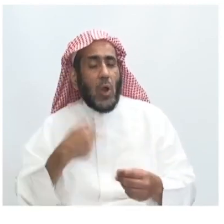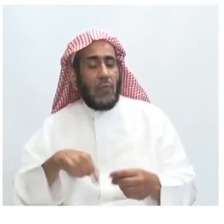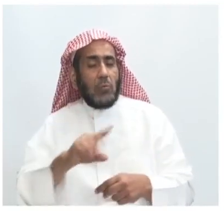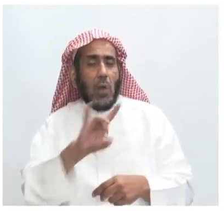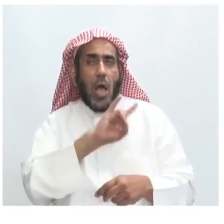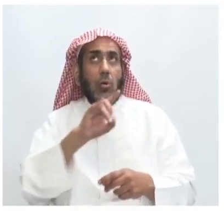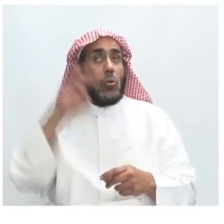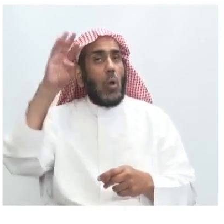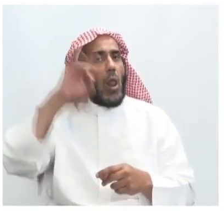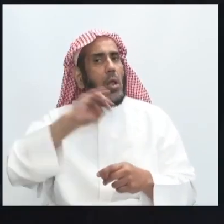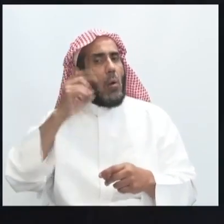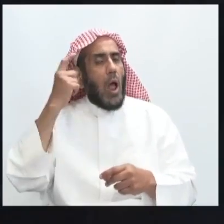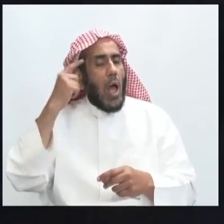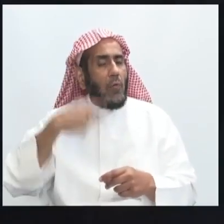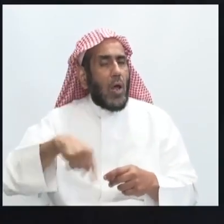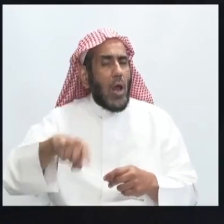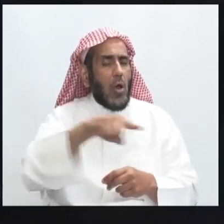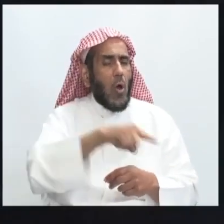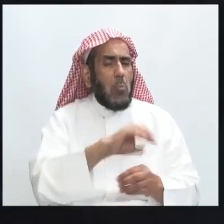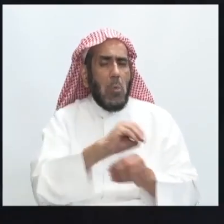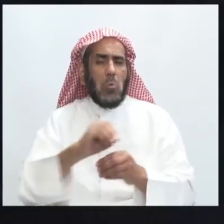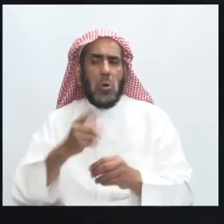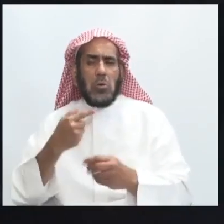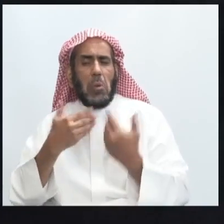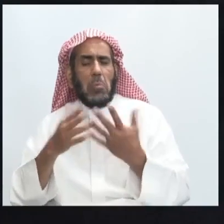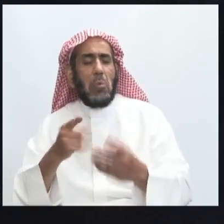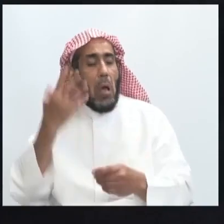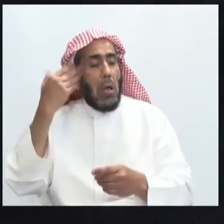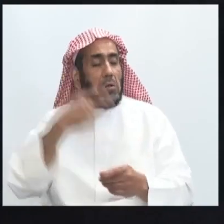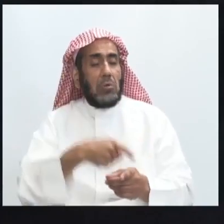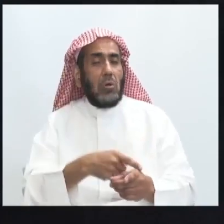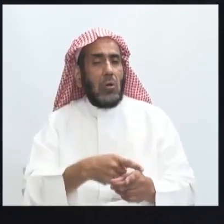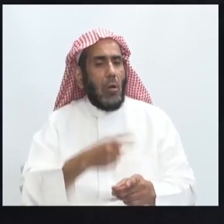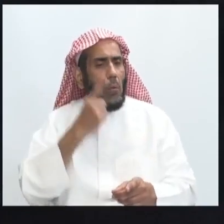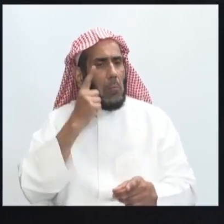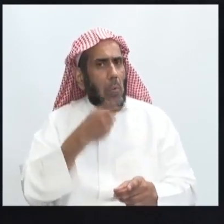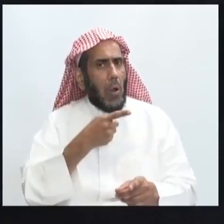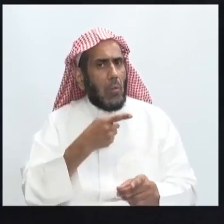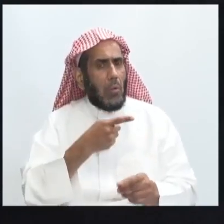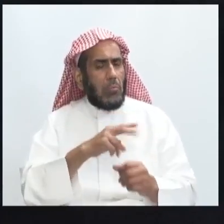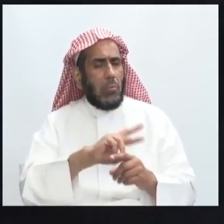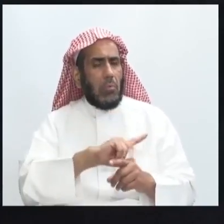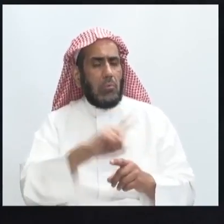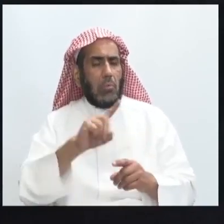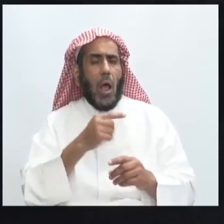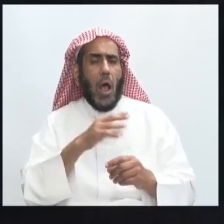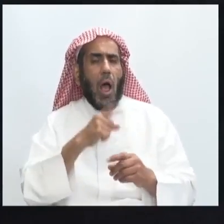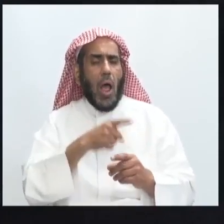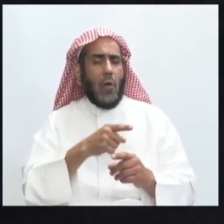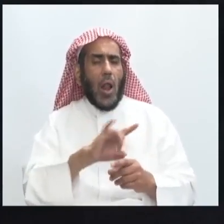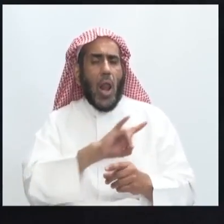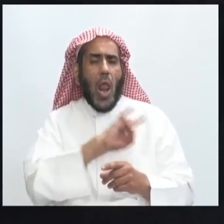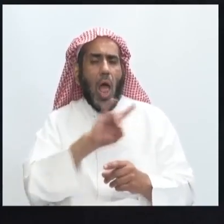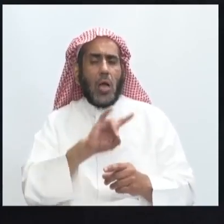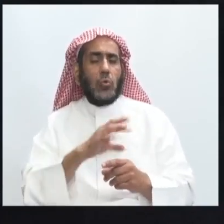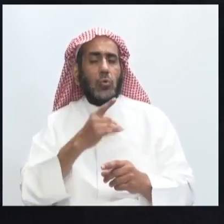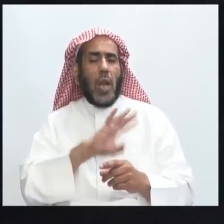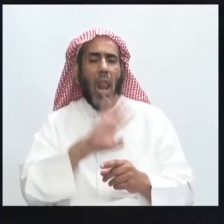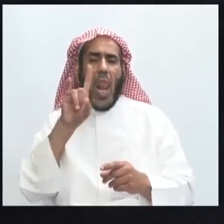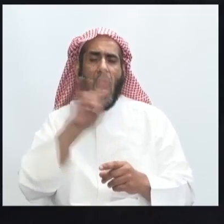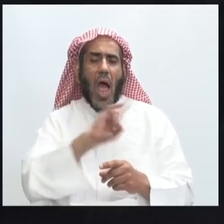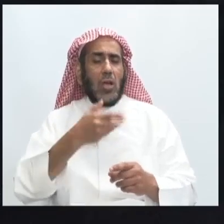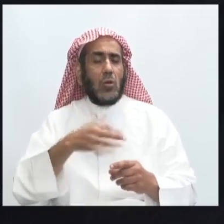او يعرف انهم يامرون الناس بالبر وينسون انفسنا لكن ينكر عليهم ذلك وقول هنا اي هذا لا يجوز او